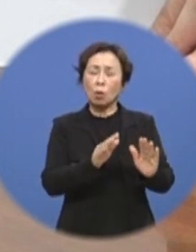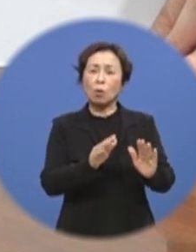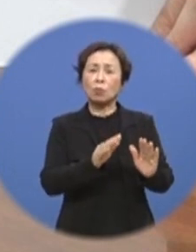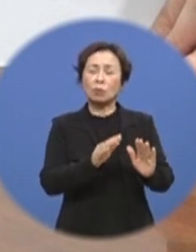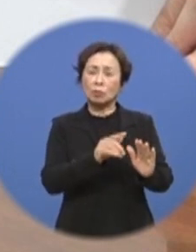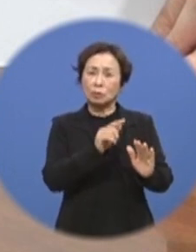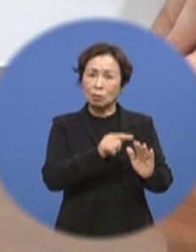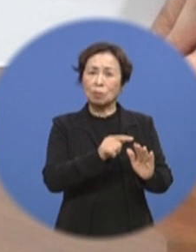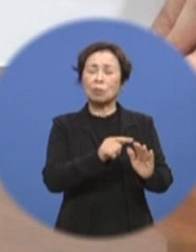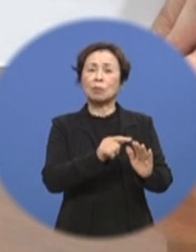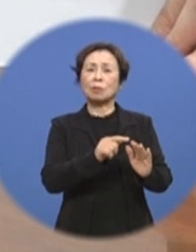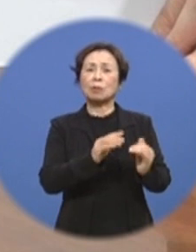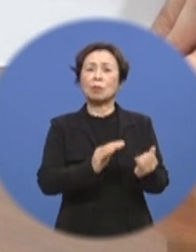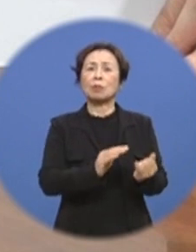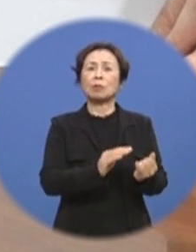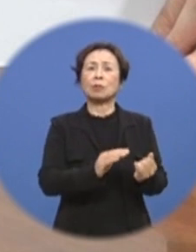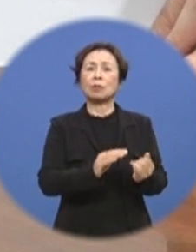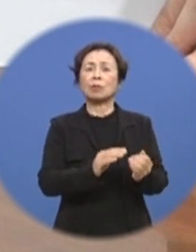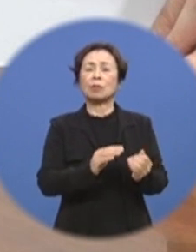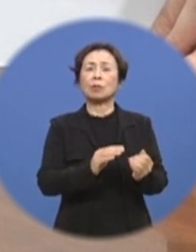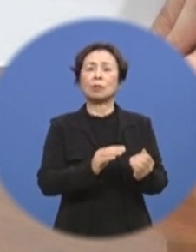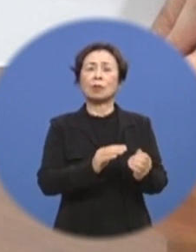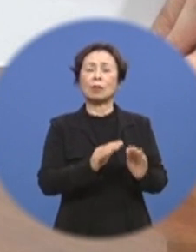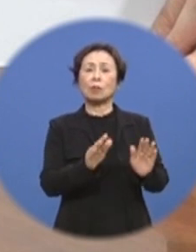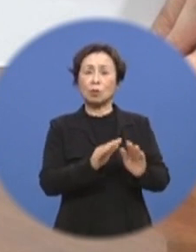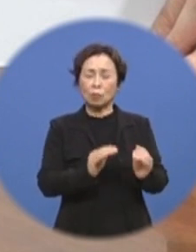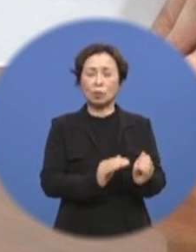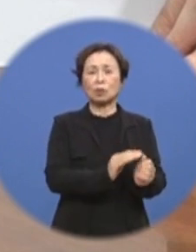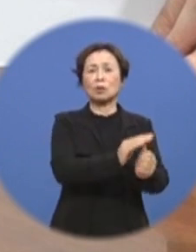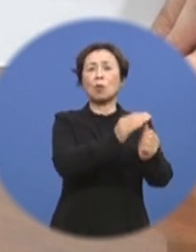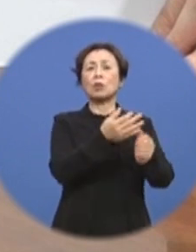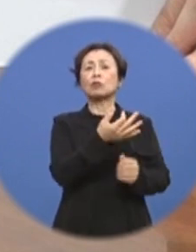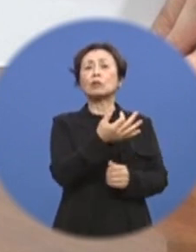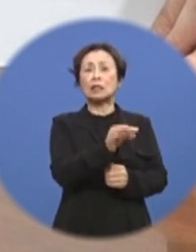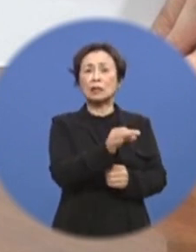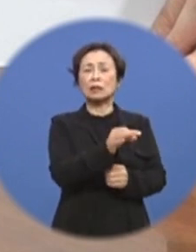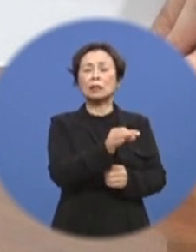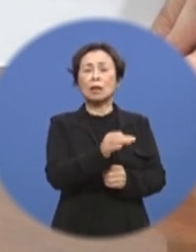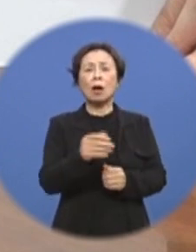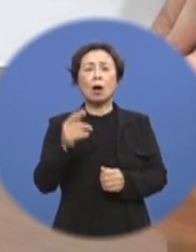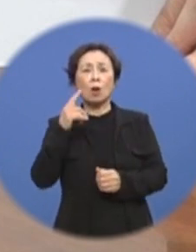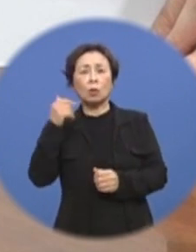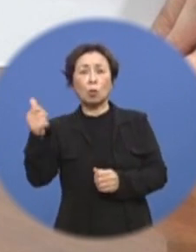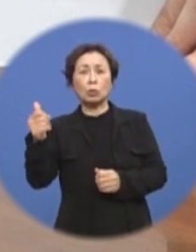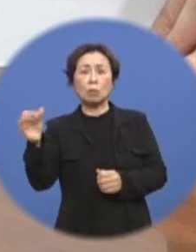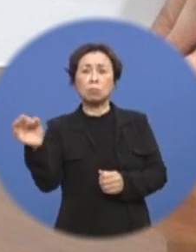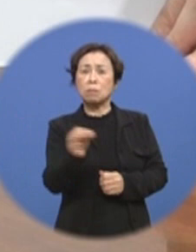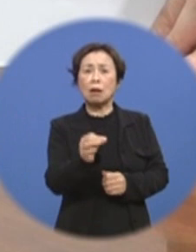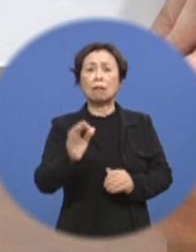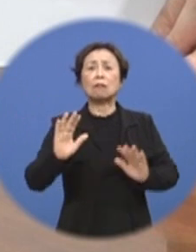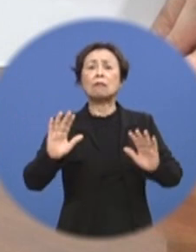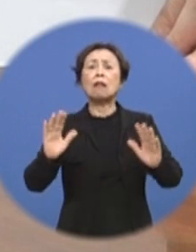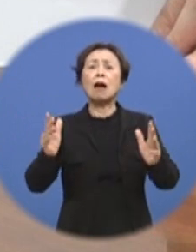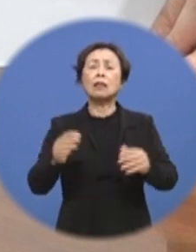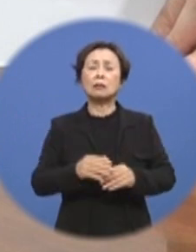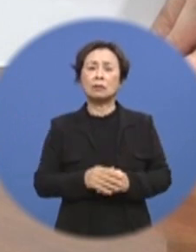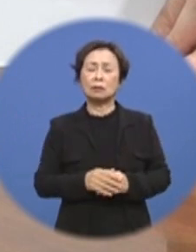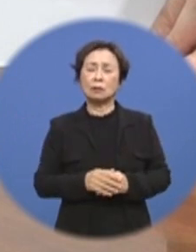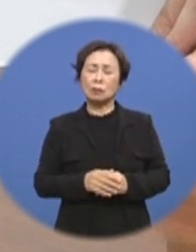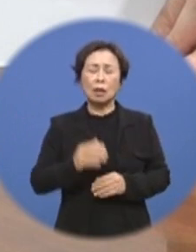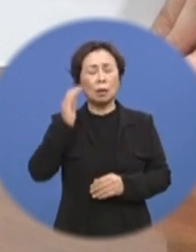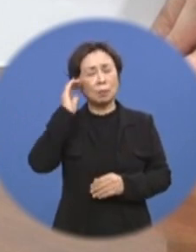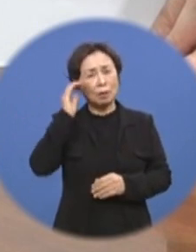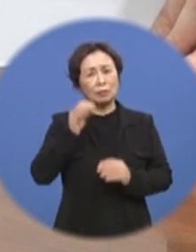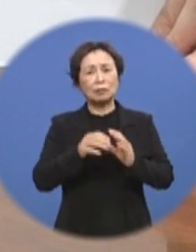おとう元のお父さんがちゃんとあの養育費を払ってくれないそれはちょっと